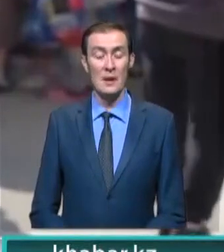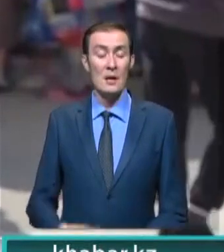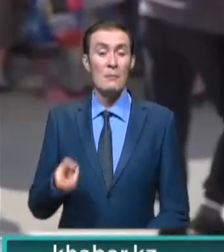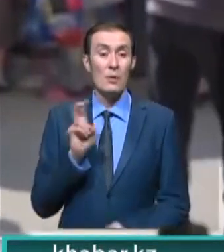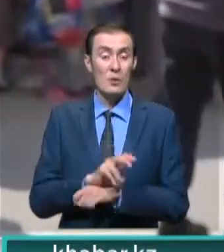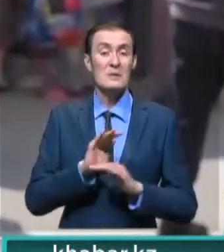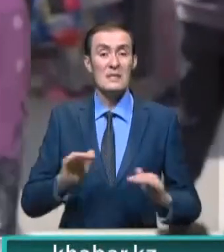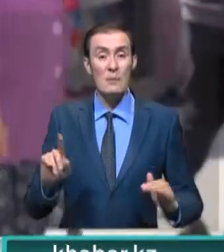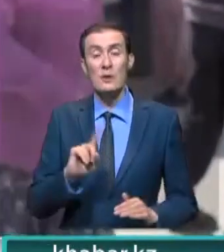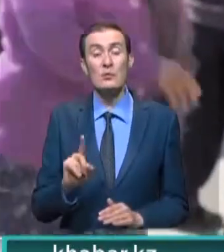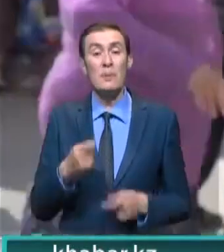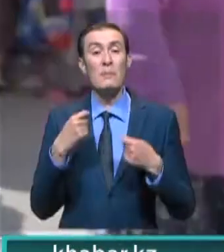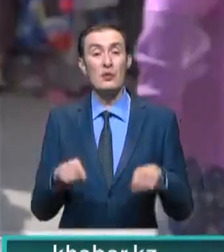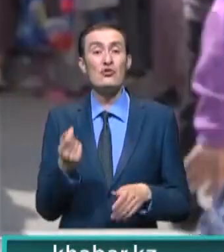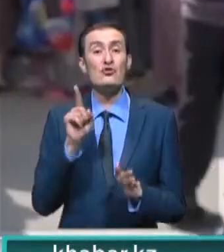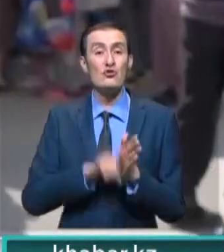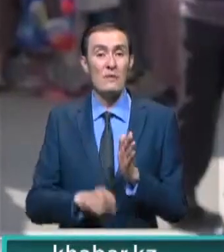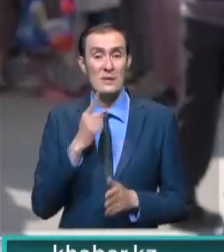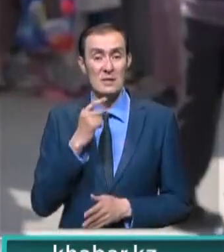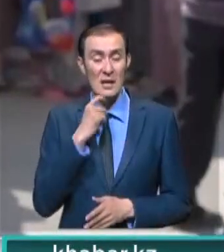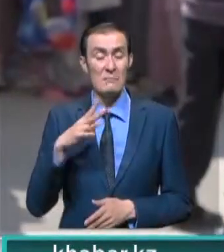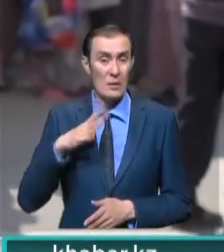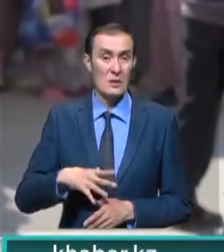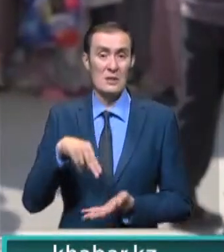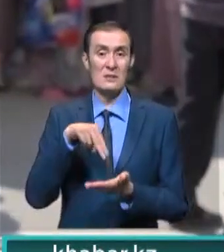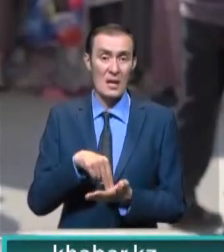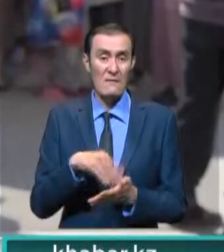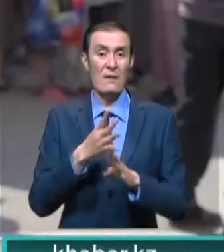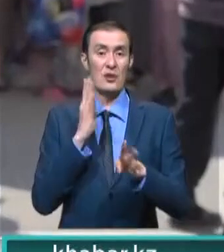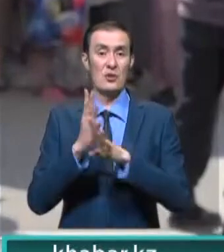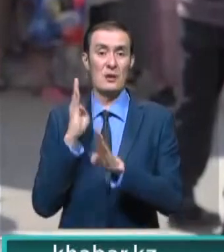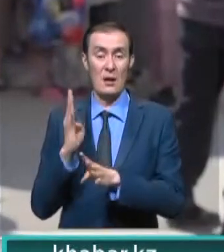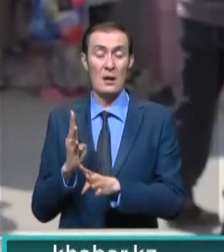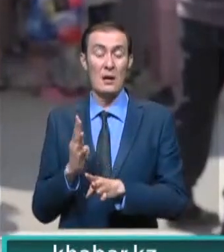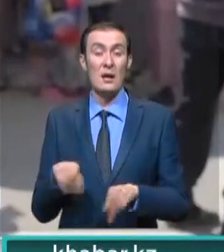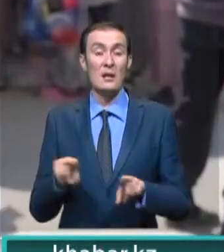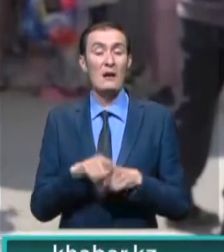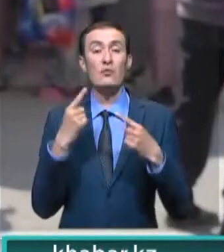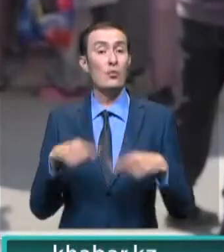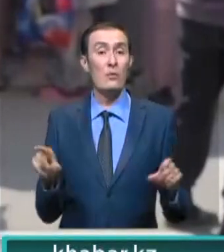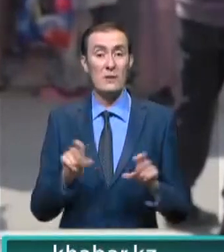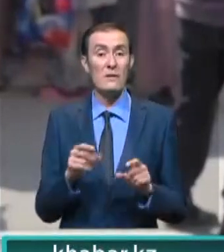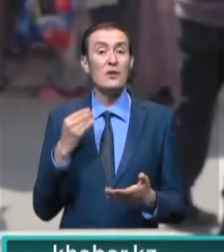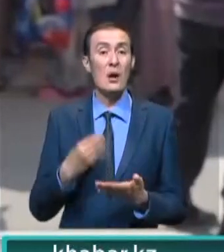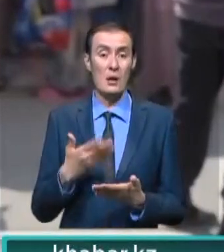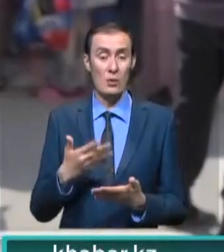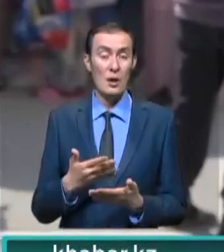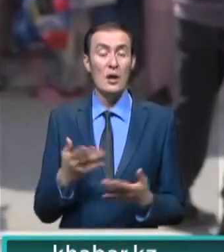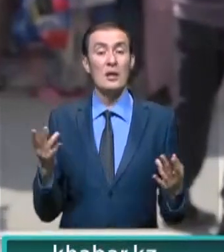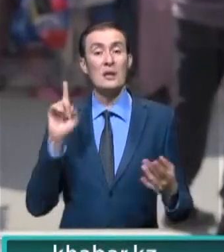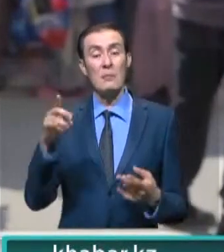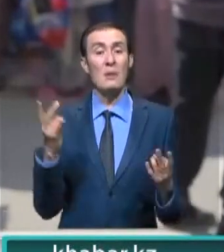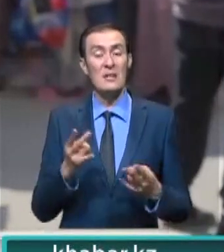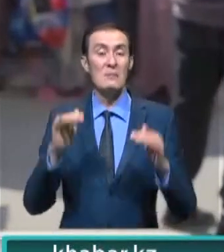Приходим сюда с детьми, потому что здесь продают дешевый сахар. Приходится стоять в длинных очередях, так как в другом месте он дорогой. Там